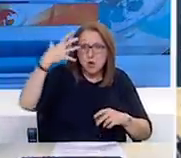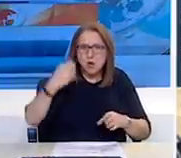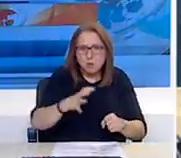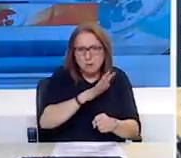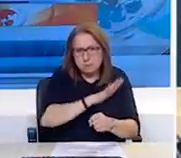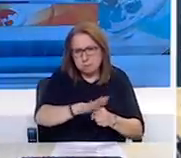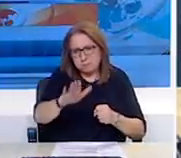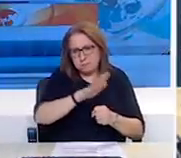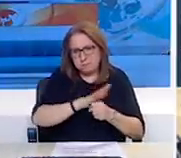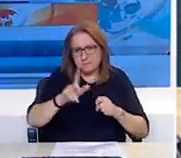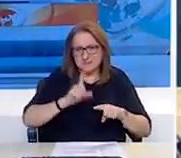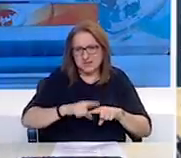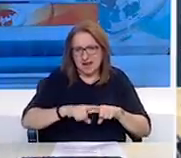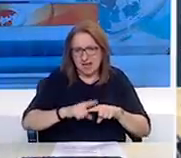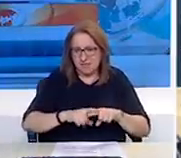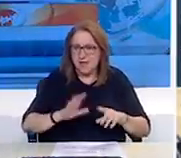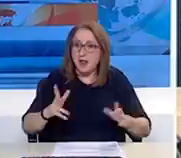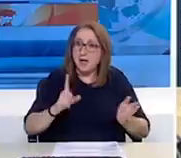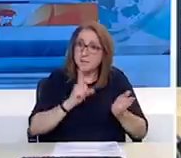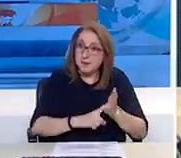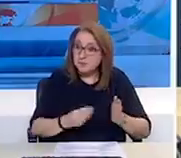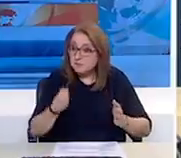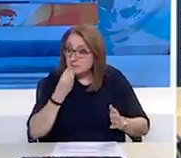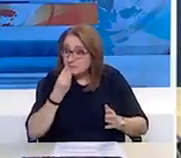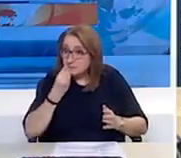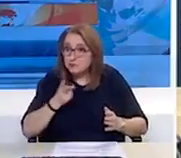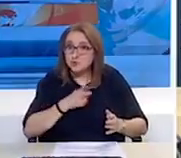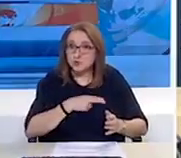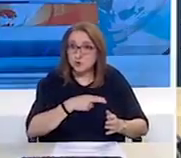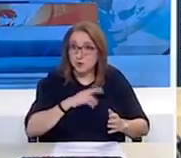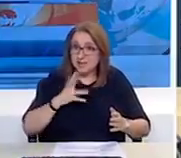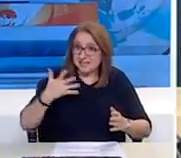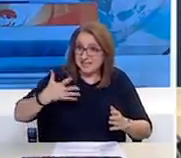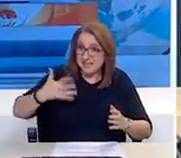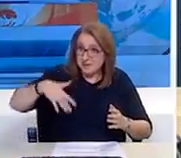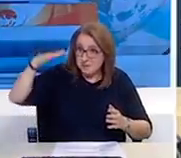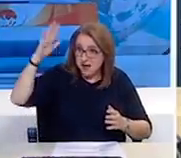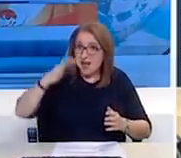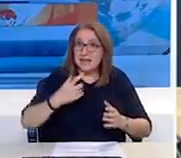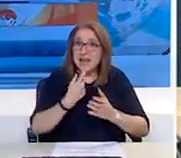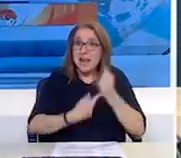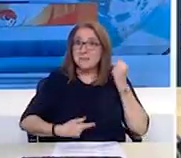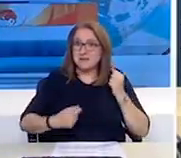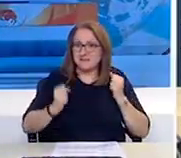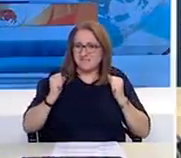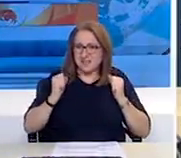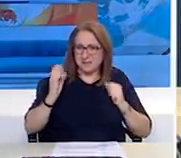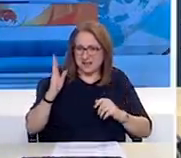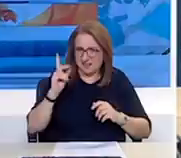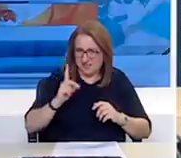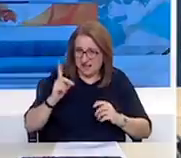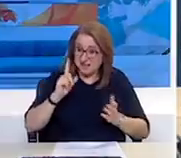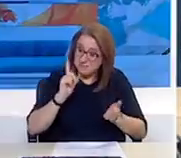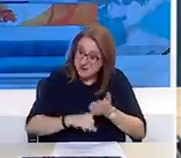επαρκή ηλιοφάνεια, αλλά και λήψη τροφής, ιδιαίτερα όσο περνάει η ηλικία, γιατί οι ηλικιωμένοι έχουν περισσότερη έλλειψη βιταμίνης Δέλτα, επαρκών ποσοτήτων βιταμίνης